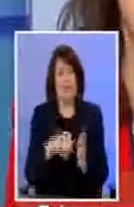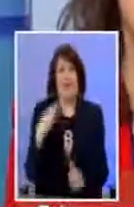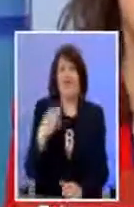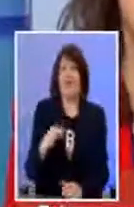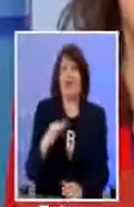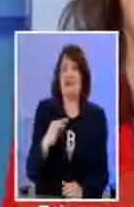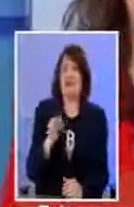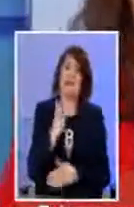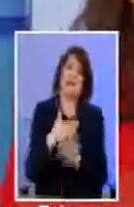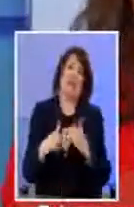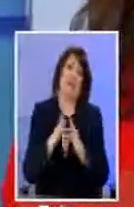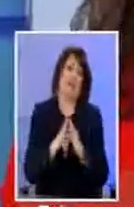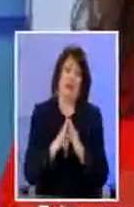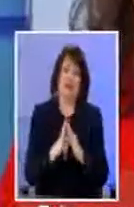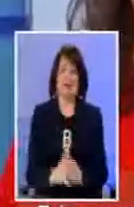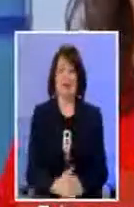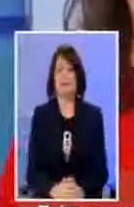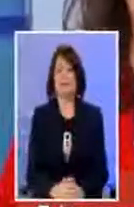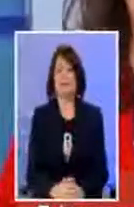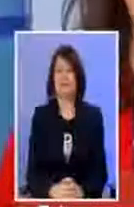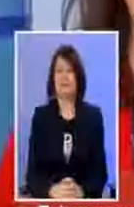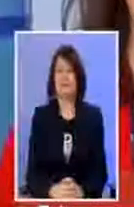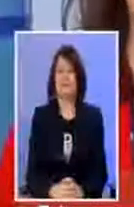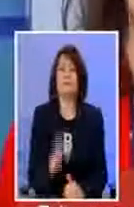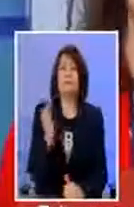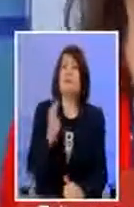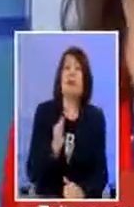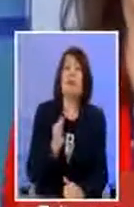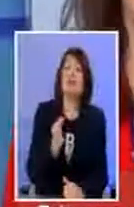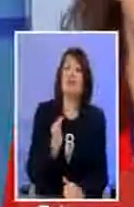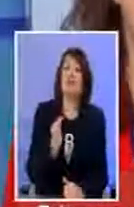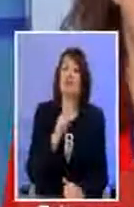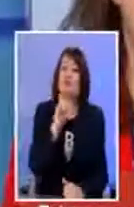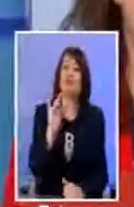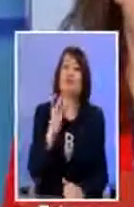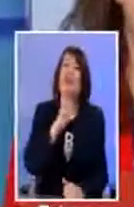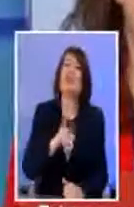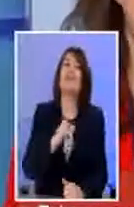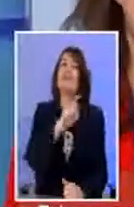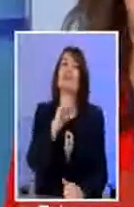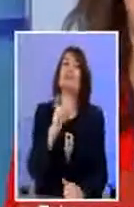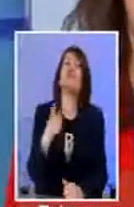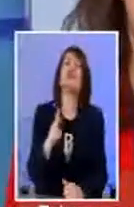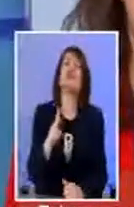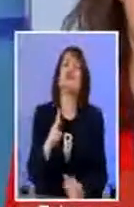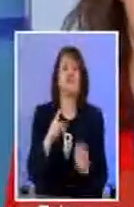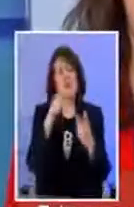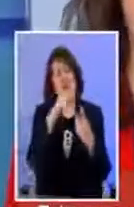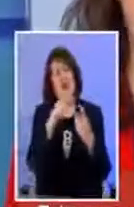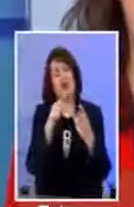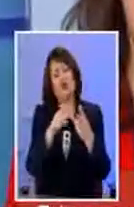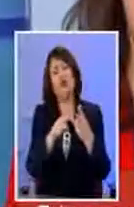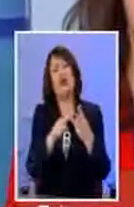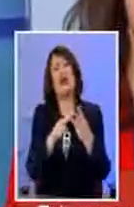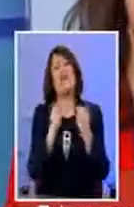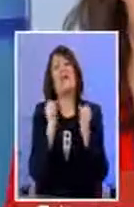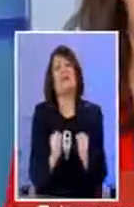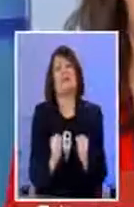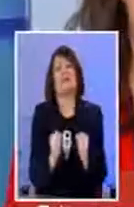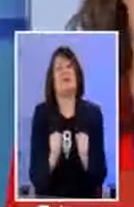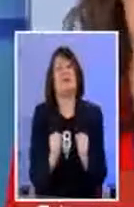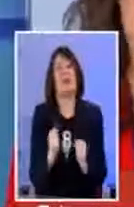προς τις αναπηρίες. Παδόπουλε, πείτε μου κάτι από την καθημερινότητά σας ή δύο-τρία πράγματα, τέλος πάντων, βασικά που